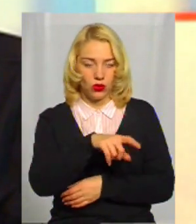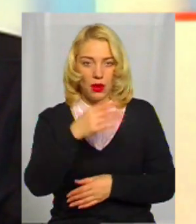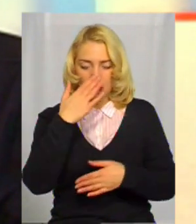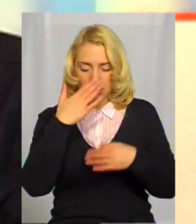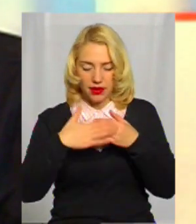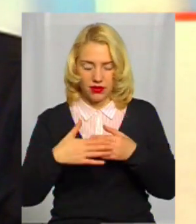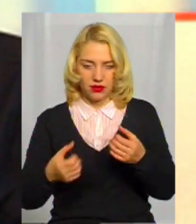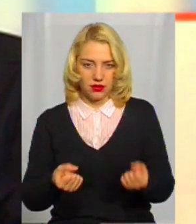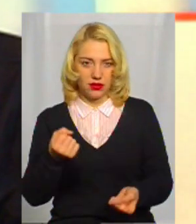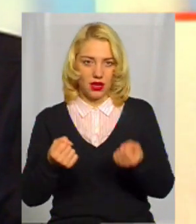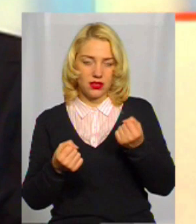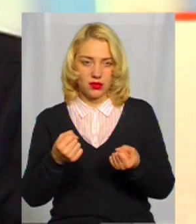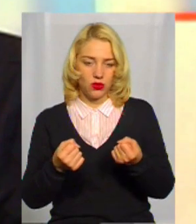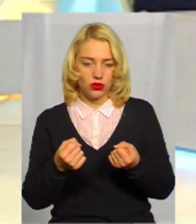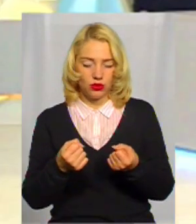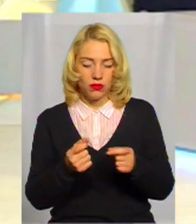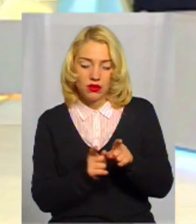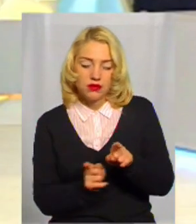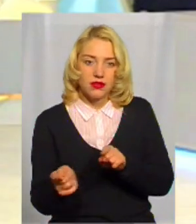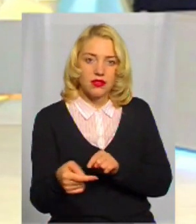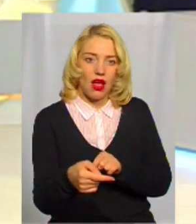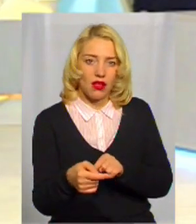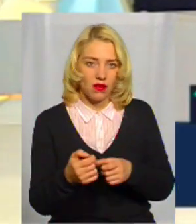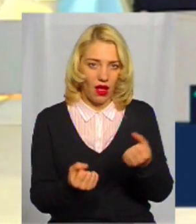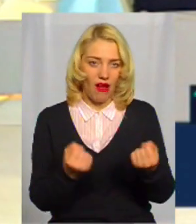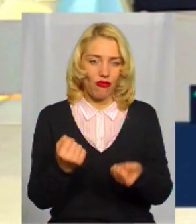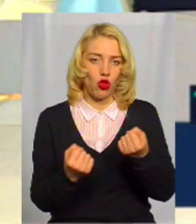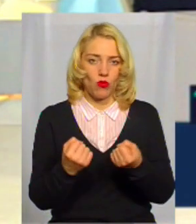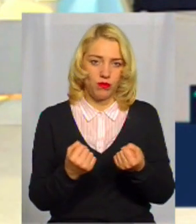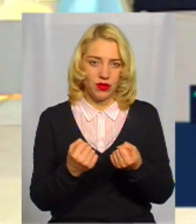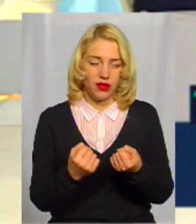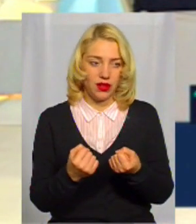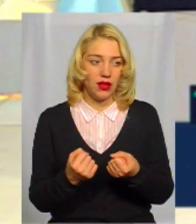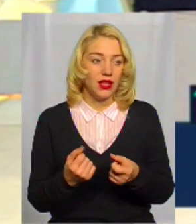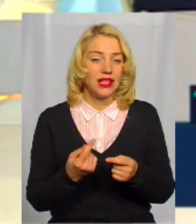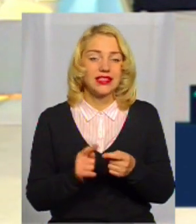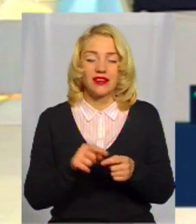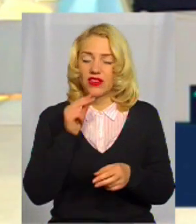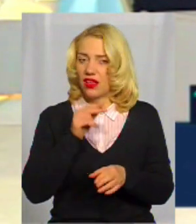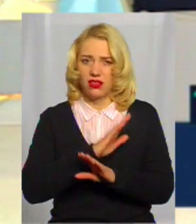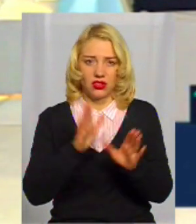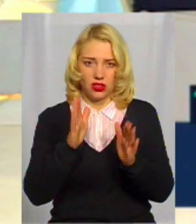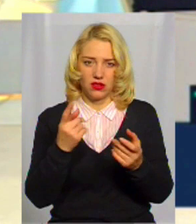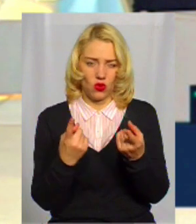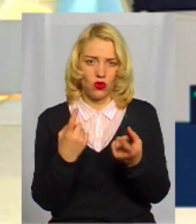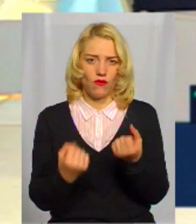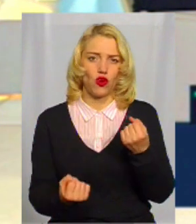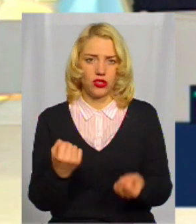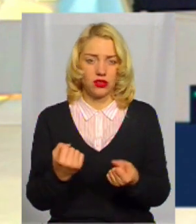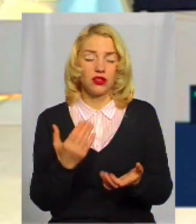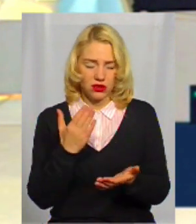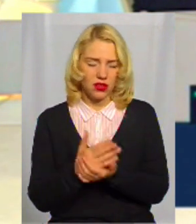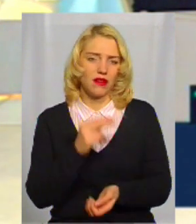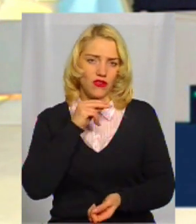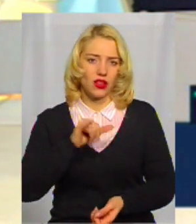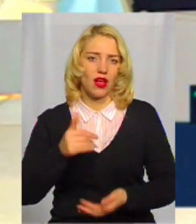транспортним засобом, за автомобіля, який зупинився, що в межах оглядові, скажімо. Не тільки вина завжди водія, так же само є